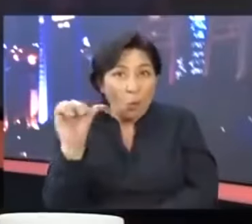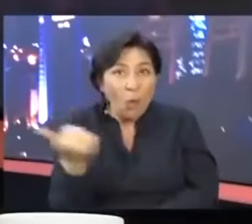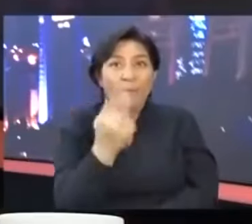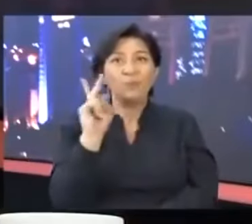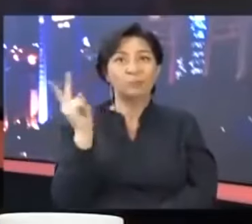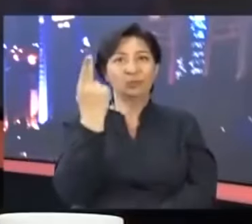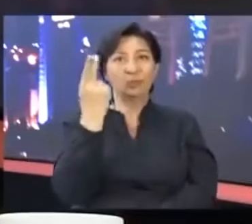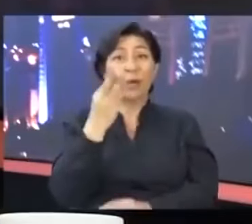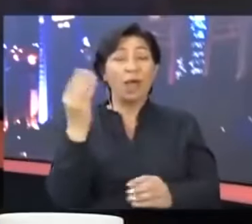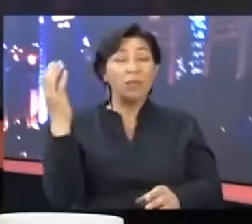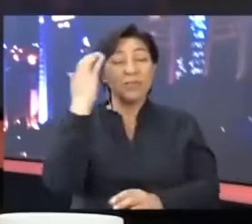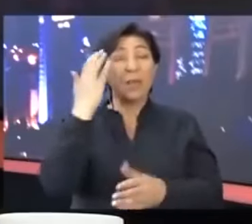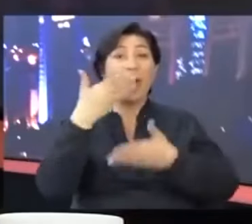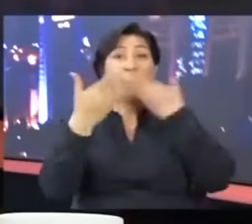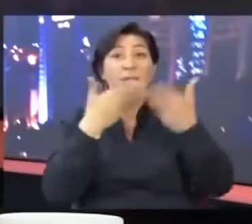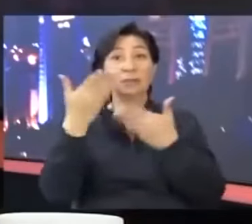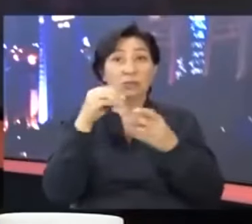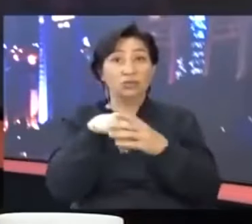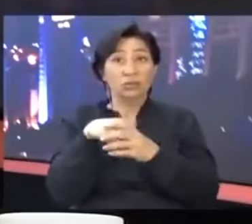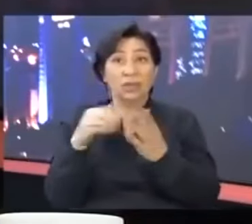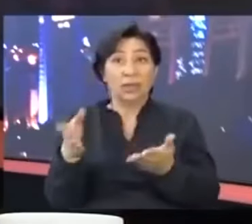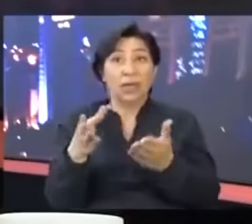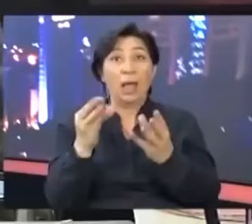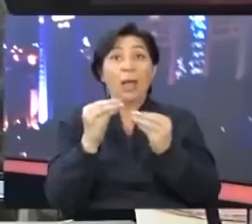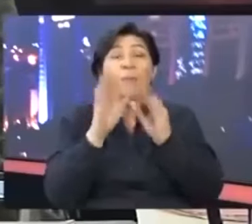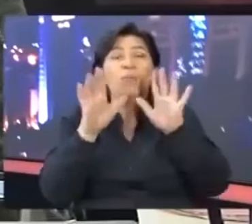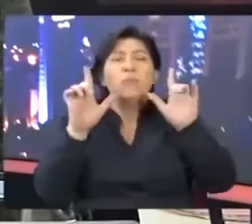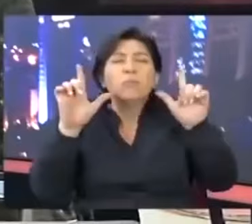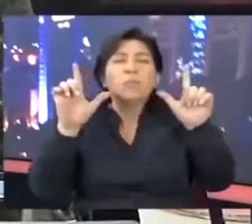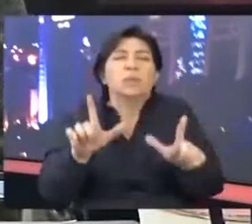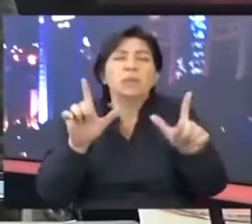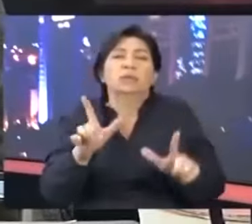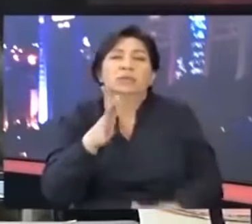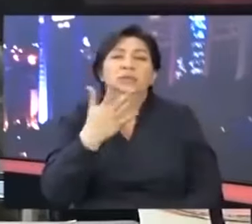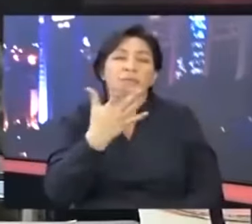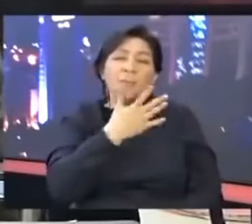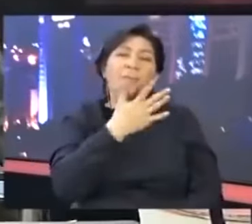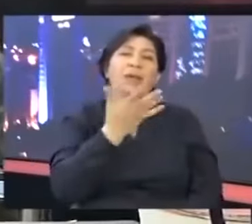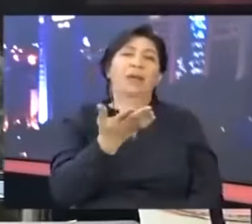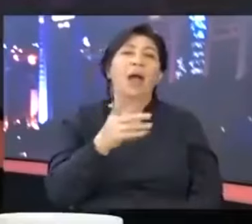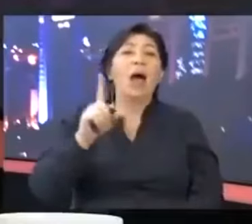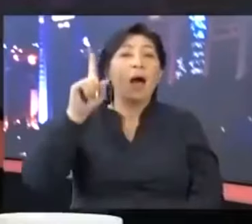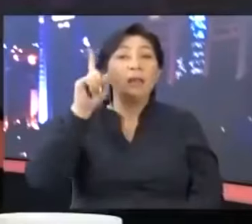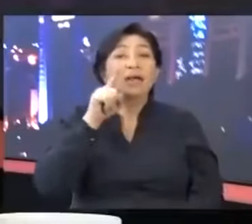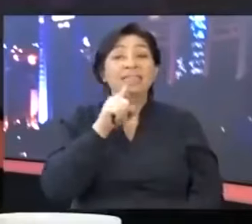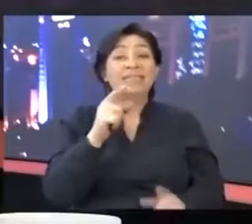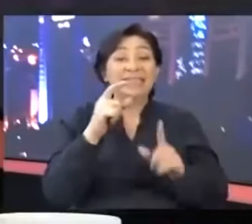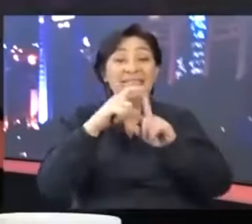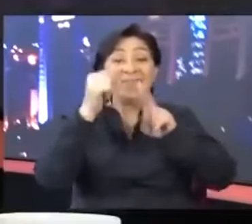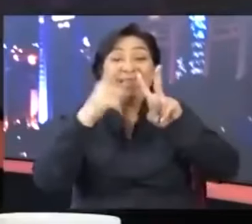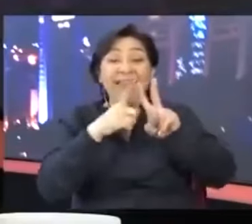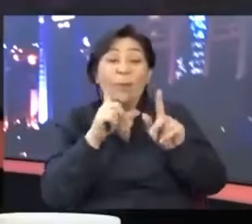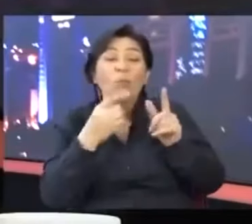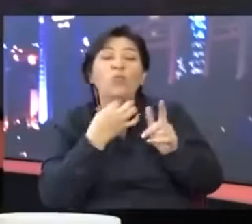dinin en temel anlattıklarından di e Kur'an'ın manasıyla en büyük ihtiyaç bunu bilmek Elbette Allah insanı dine muhtaç